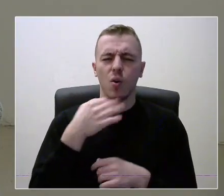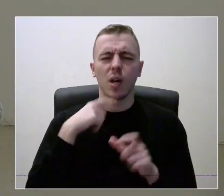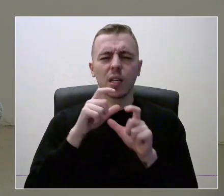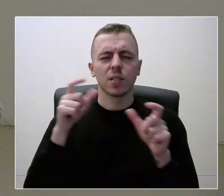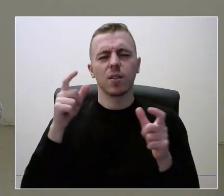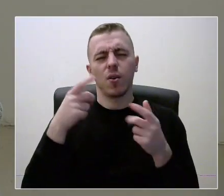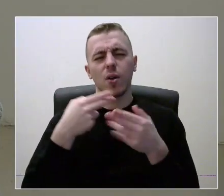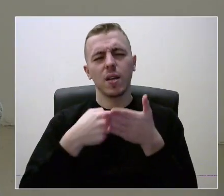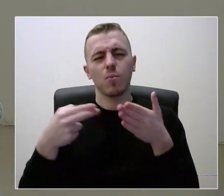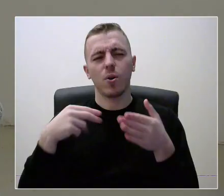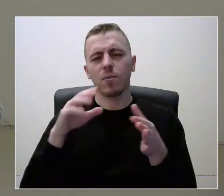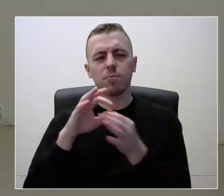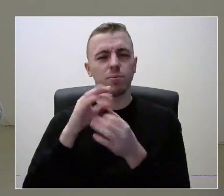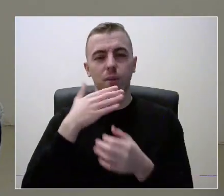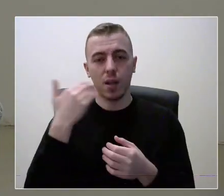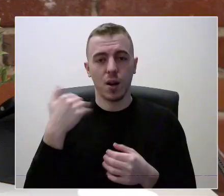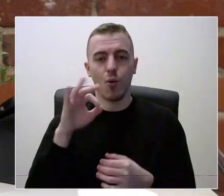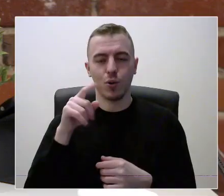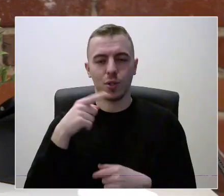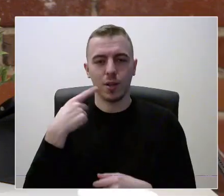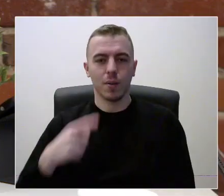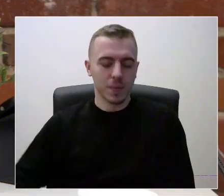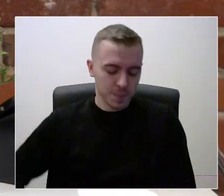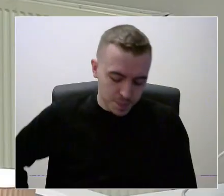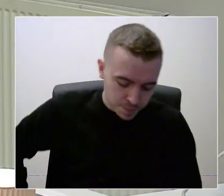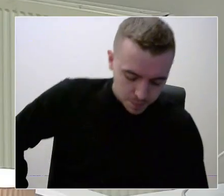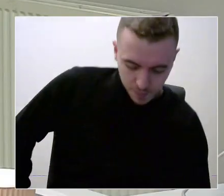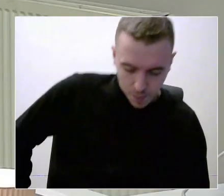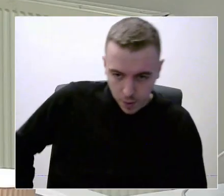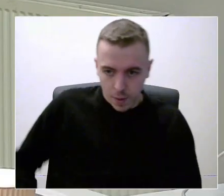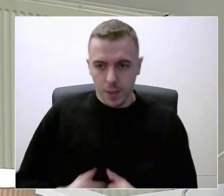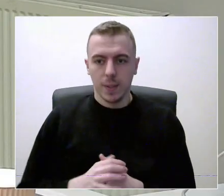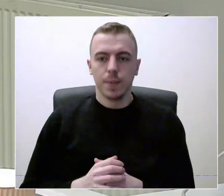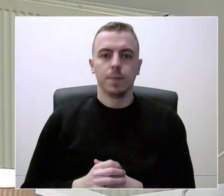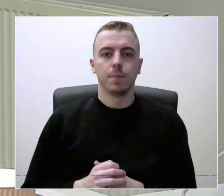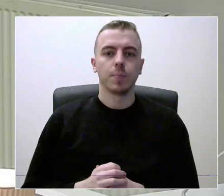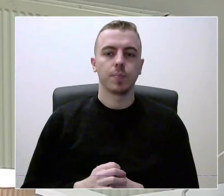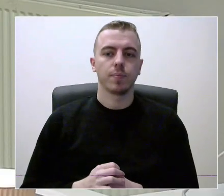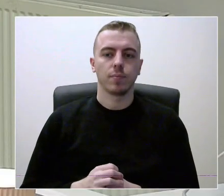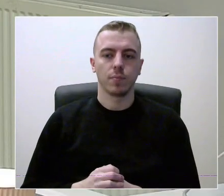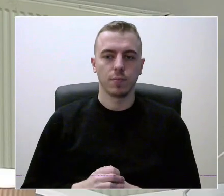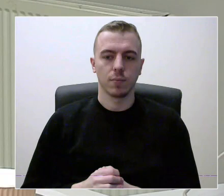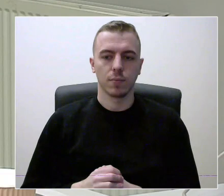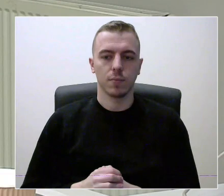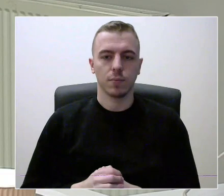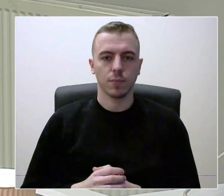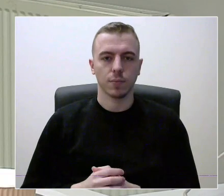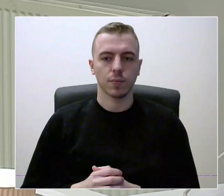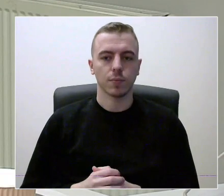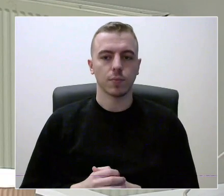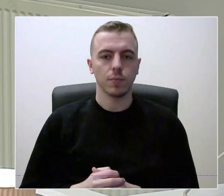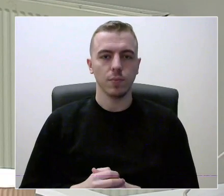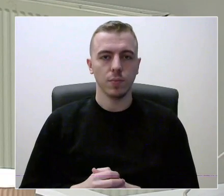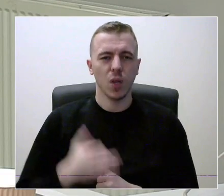įmonėmi, taip toliau. Aš apie tą kalbą. Supratau, apie tai klausimas. Taip. Mhm. Na taip, visų pirma, aš manau, kad reikėtų žiūrėti